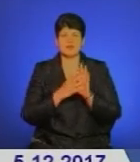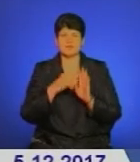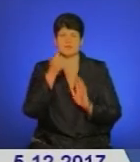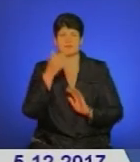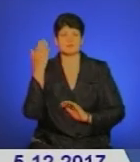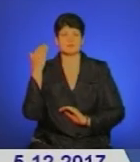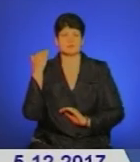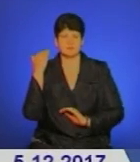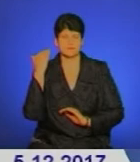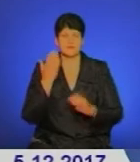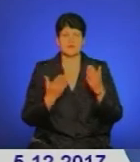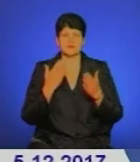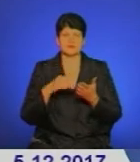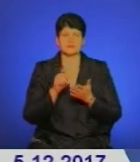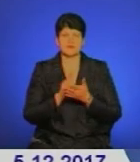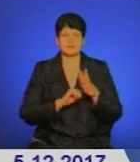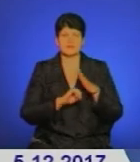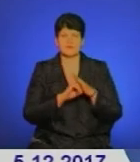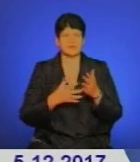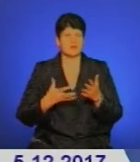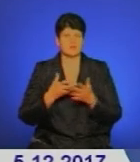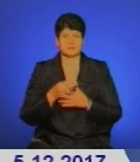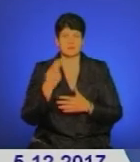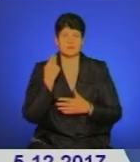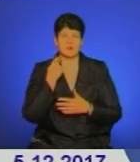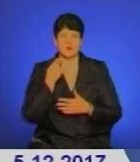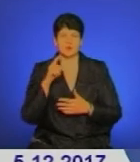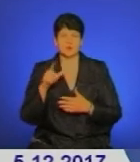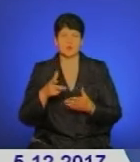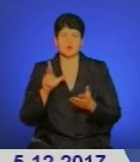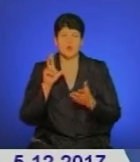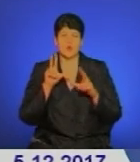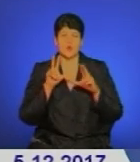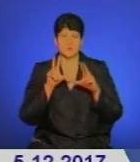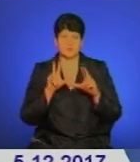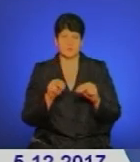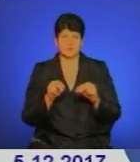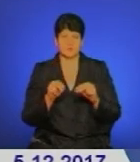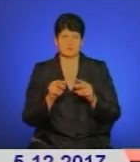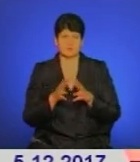тому. Якщо пенсійний фонд не виплатить борги, люди обіцяють діяти рішучіше.